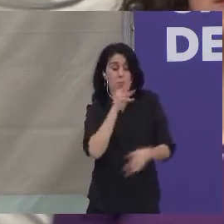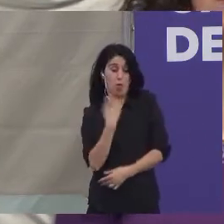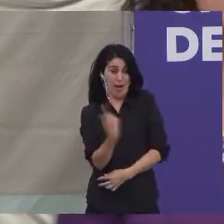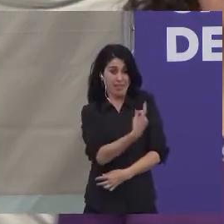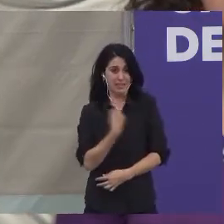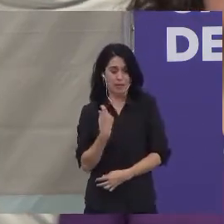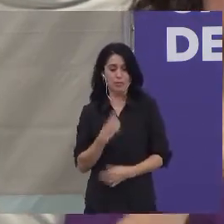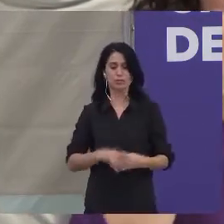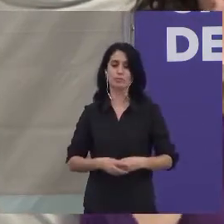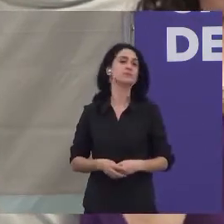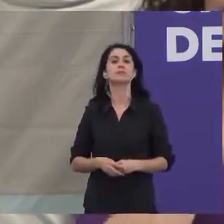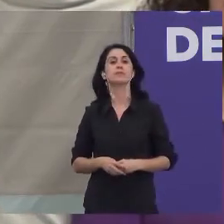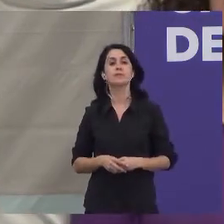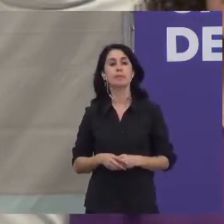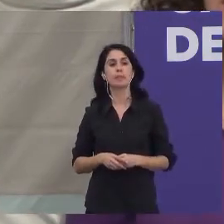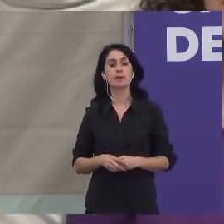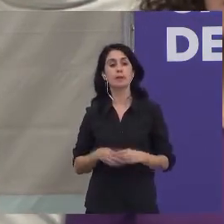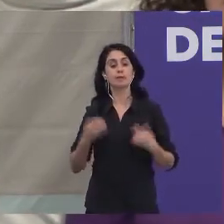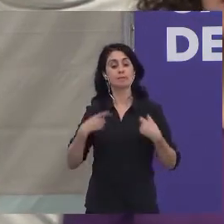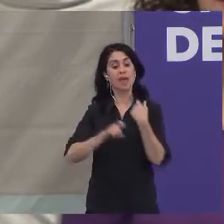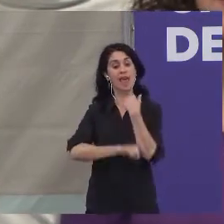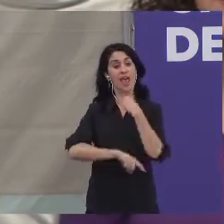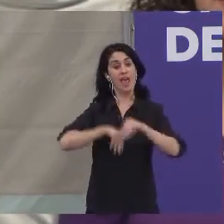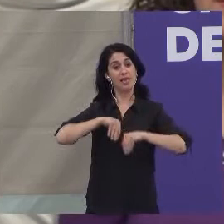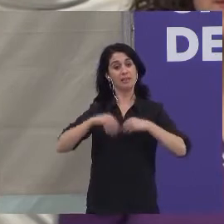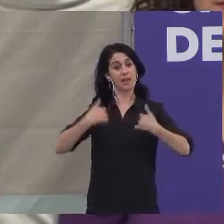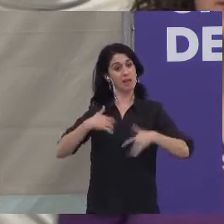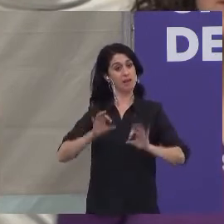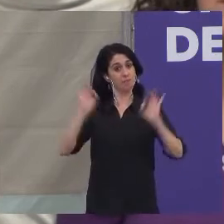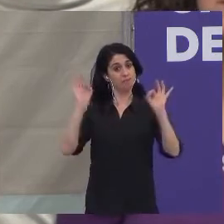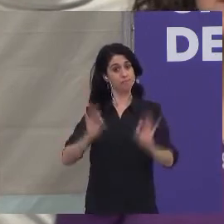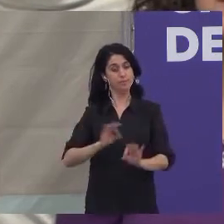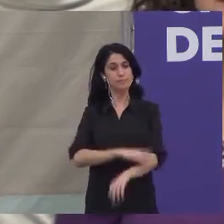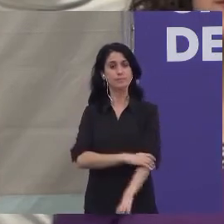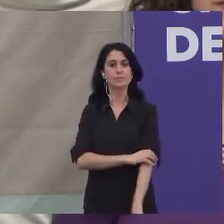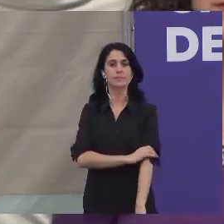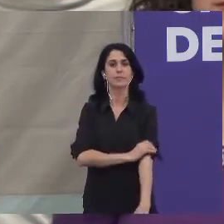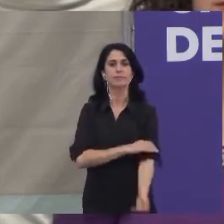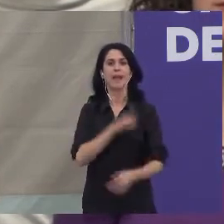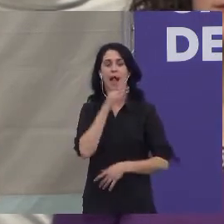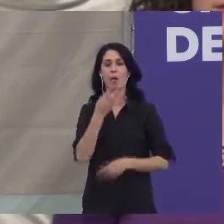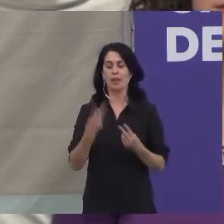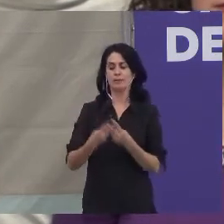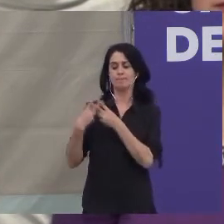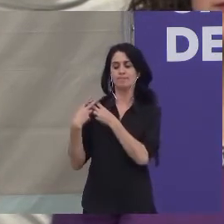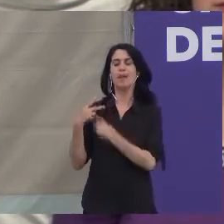Encara siguent encertada aquesta estratègia, hem de concloure que hem comès errors.